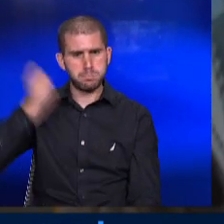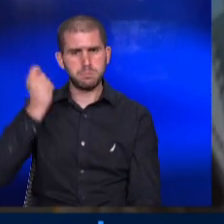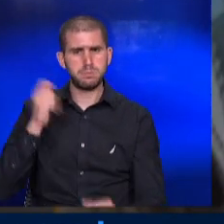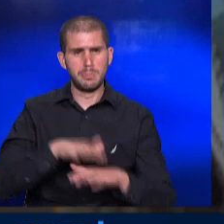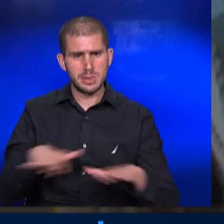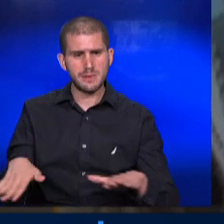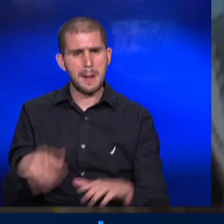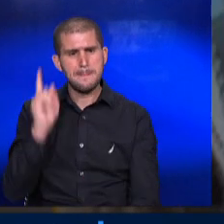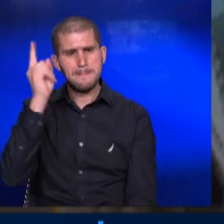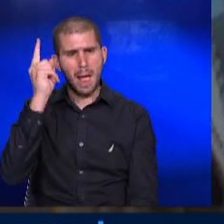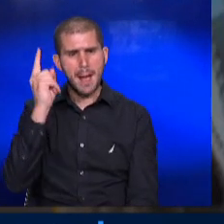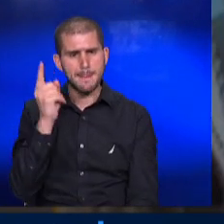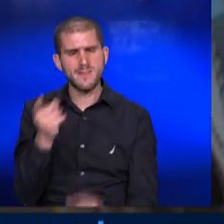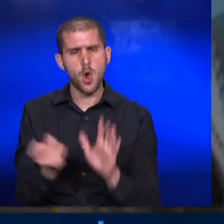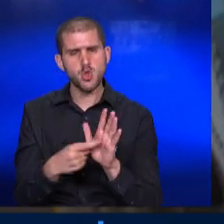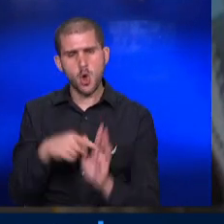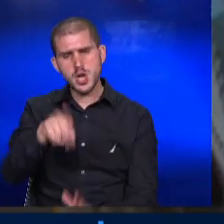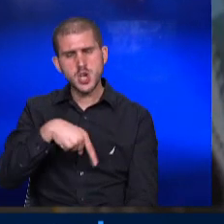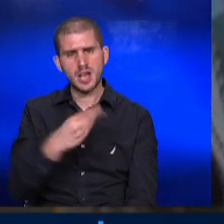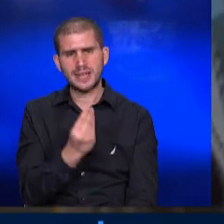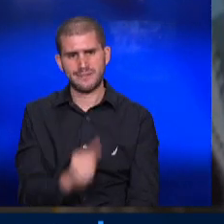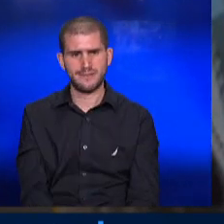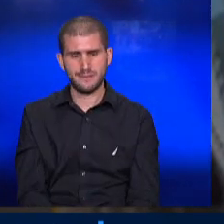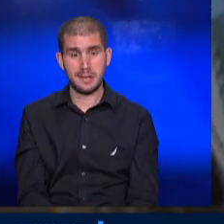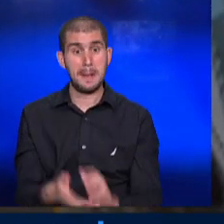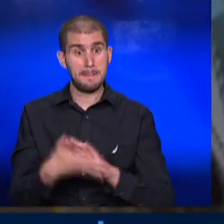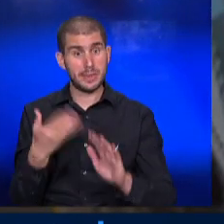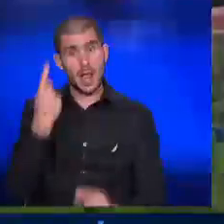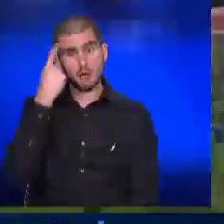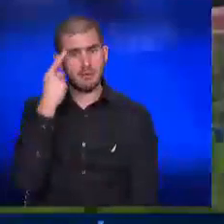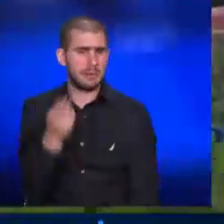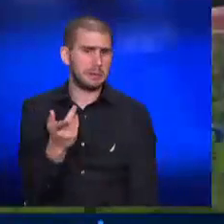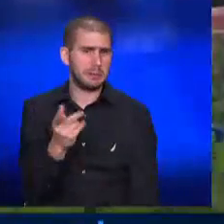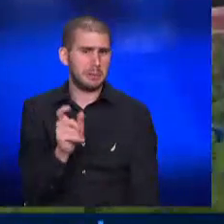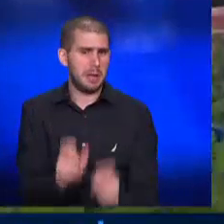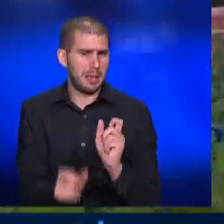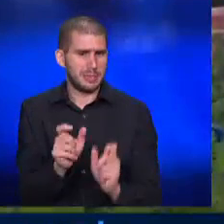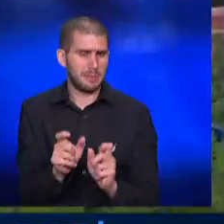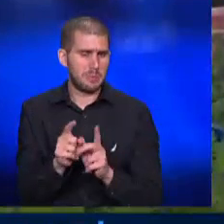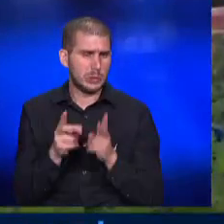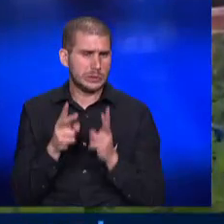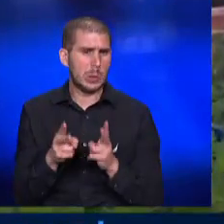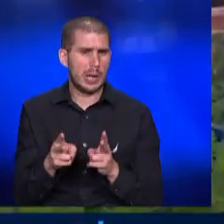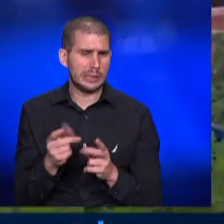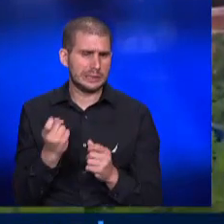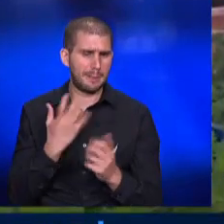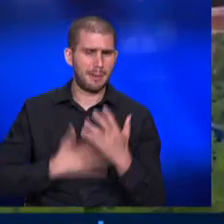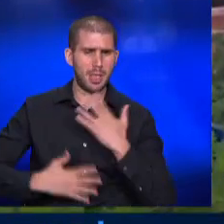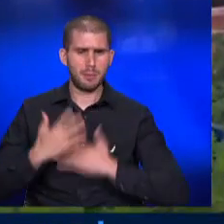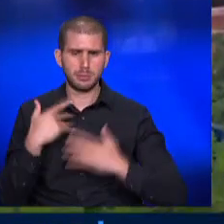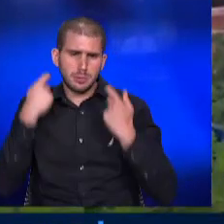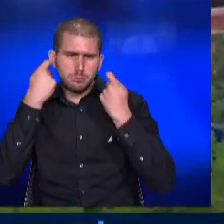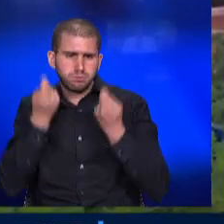בדלפק, מאיים ודורש את הכסף. מהתחלה חשבתי שזה בן אדם פשוט צוחק, סתם